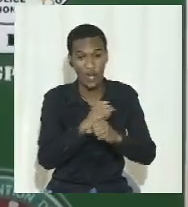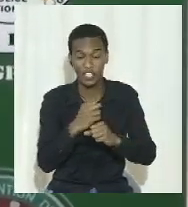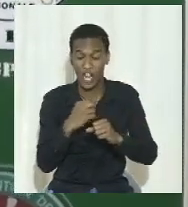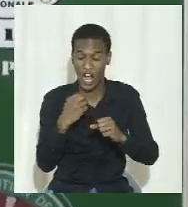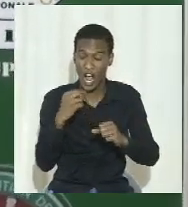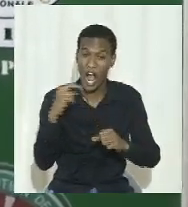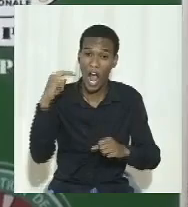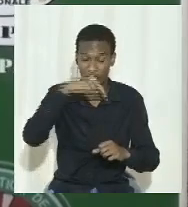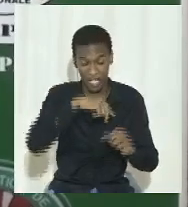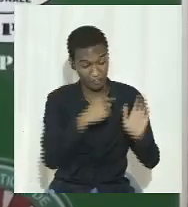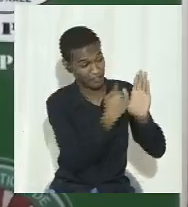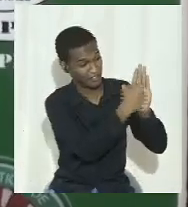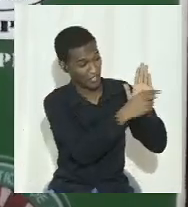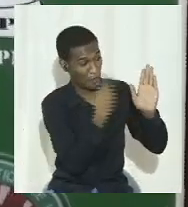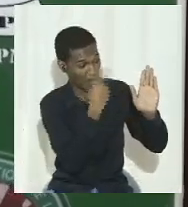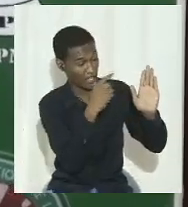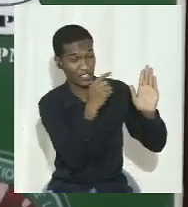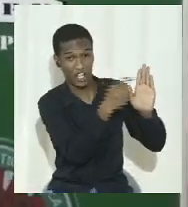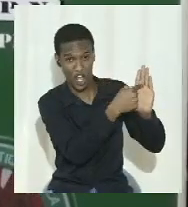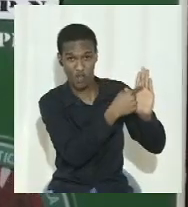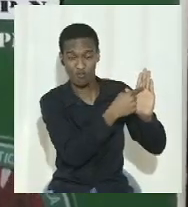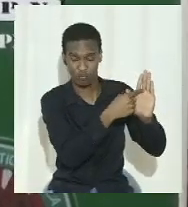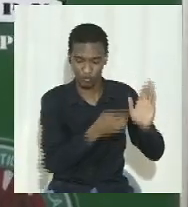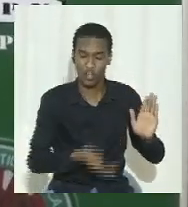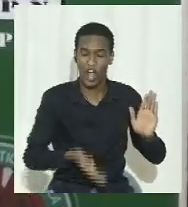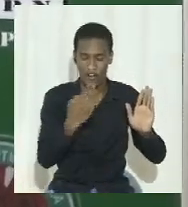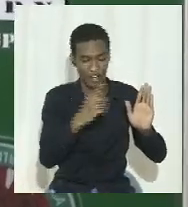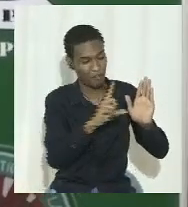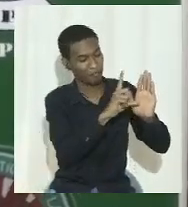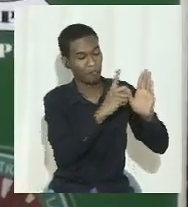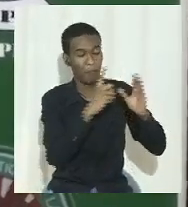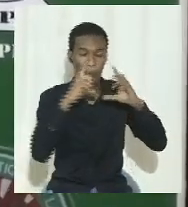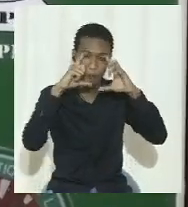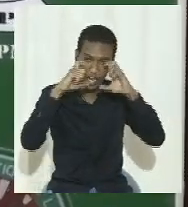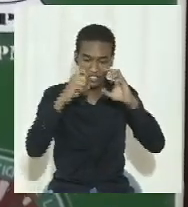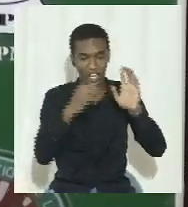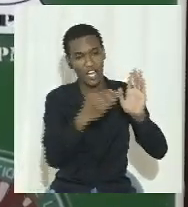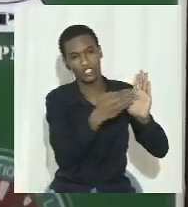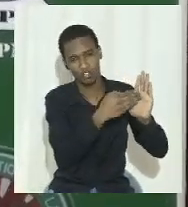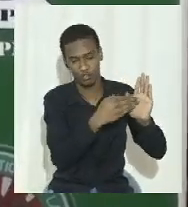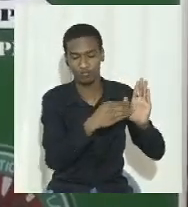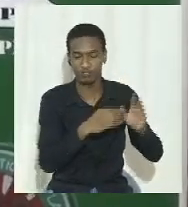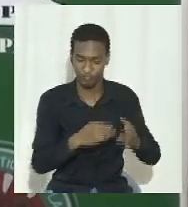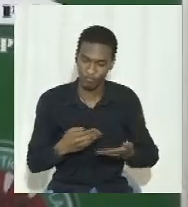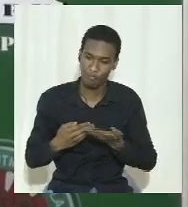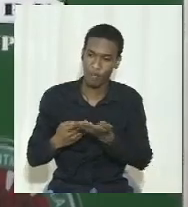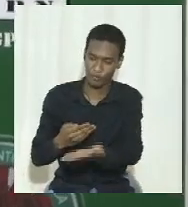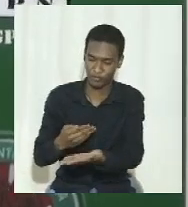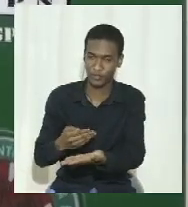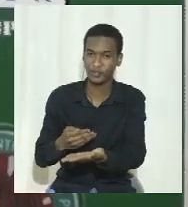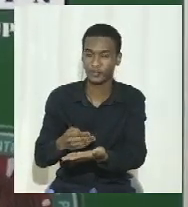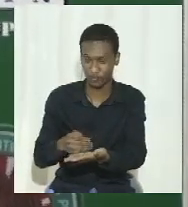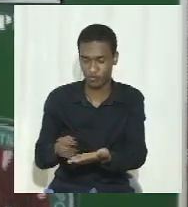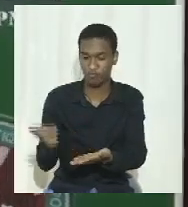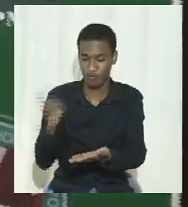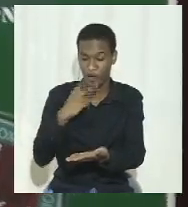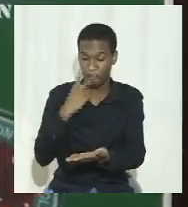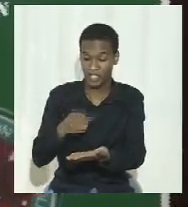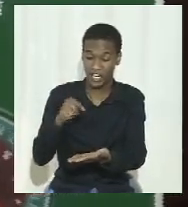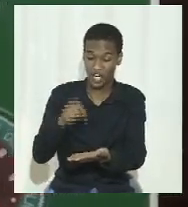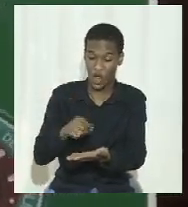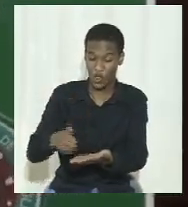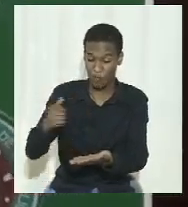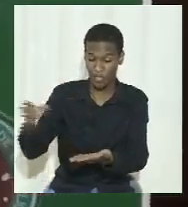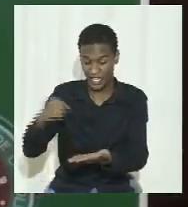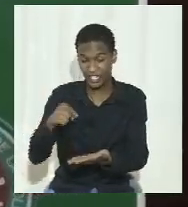responsable amin'ny police nationale any an-toerana no certifié an'iny, e tena izy marina io ahafahany mba ny